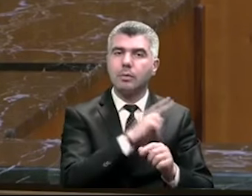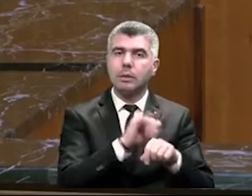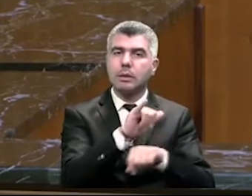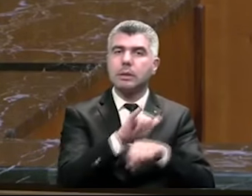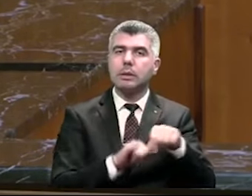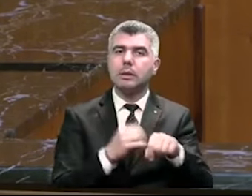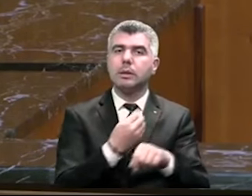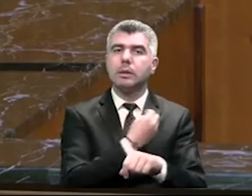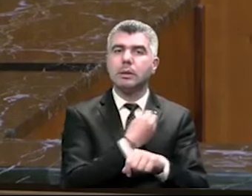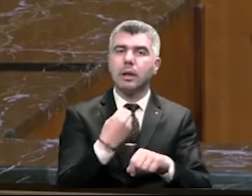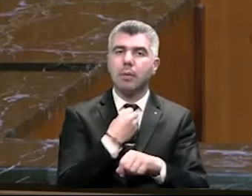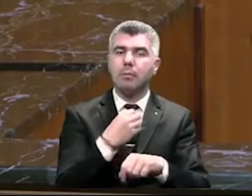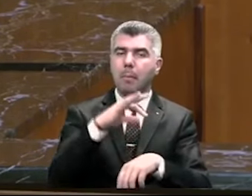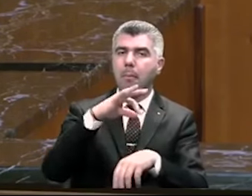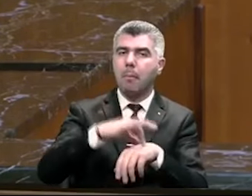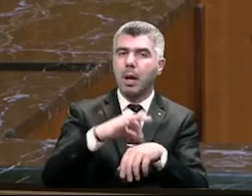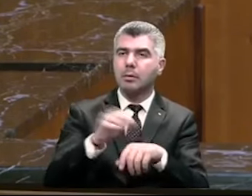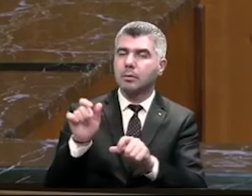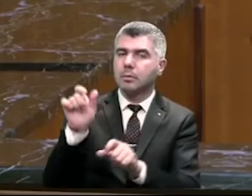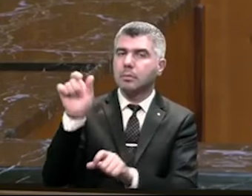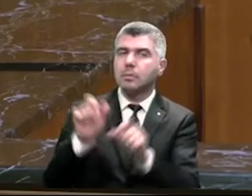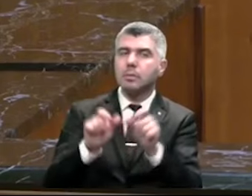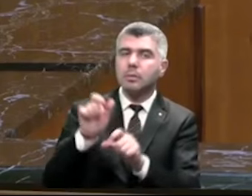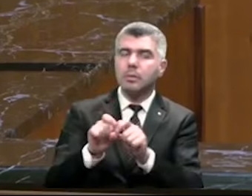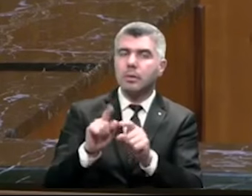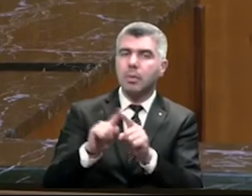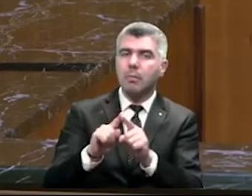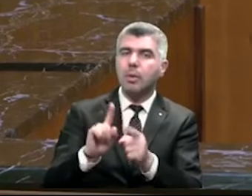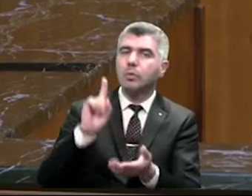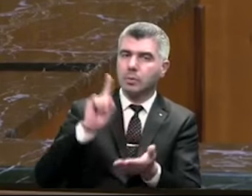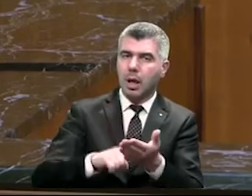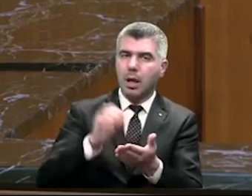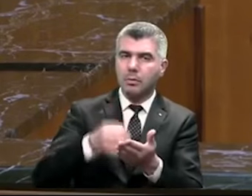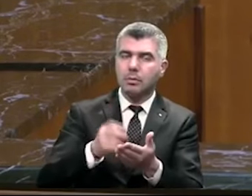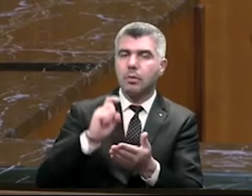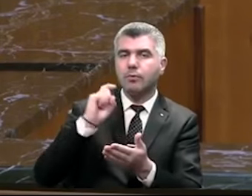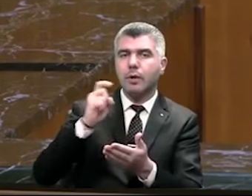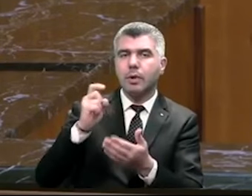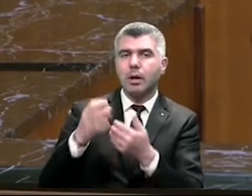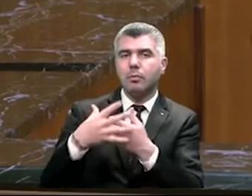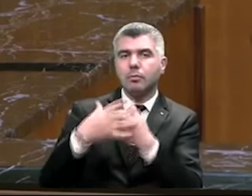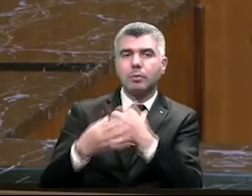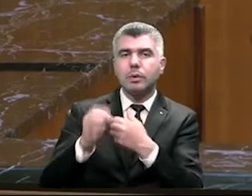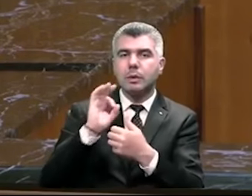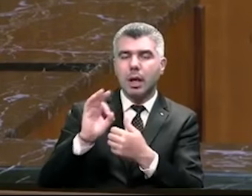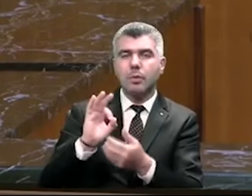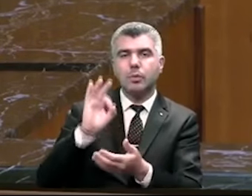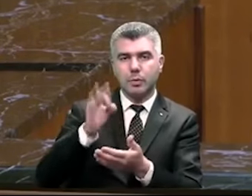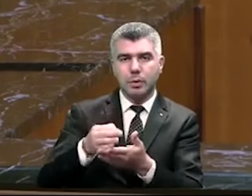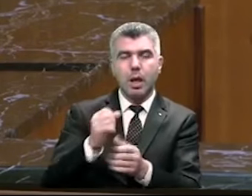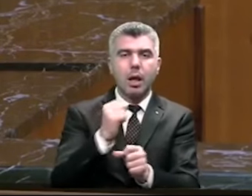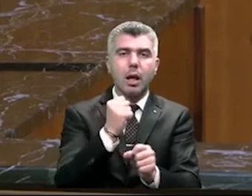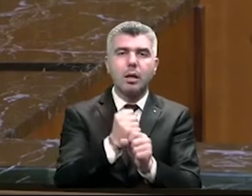الاساسي عن المرض الخاص بالاشخاص القادرين على تحمل واجبات الاشتراك الذين